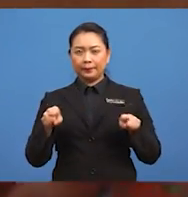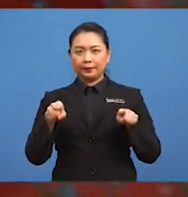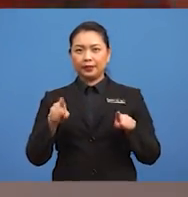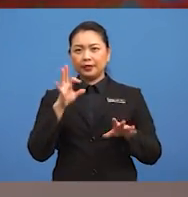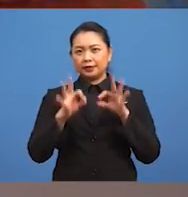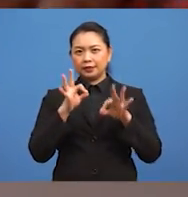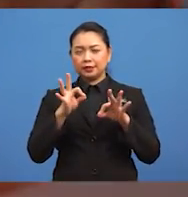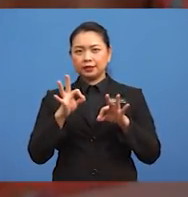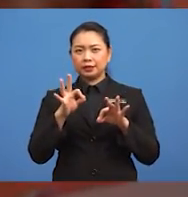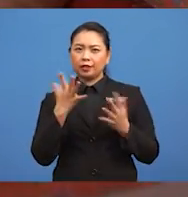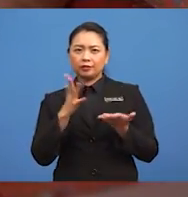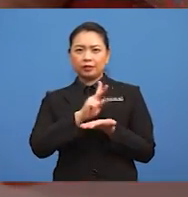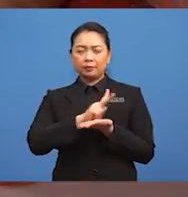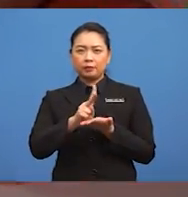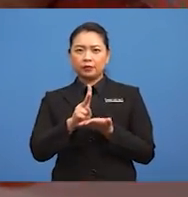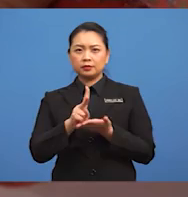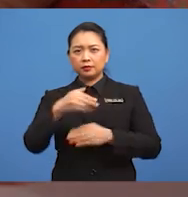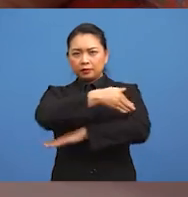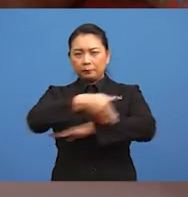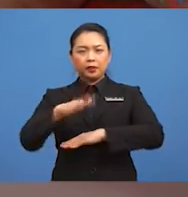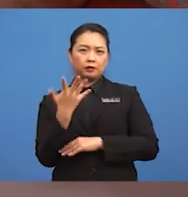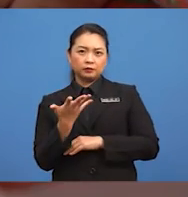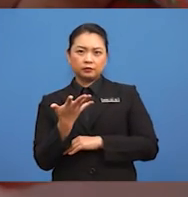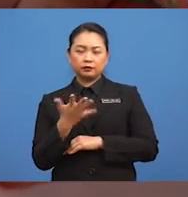Tetapi, jika tidak dikemas tepi,